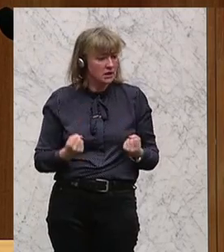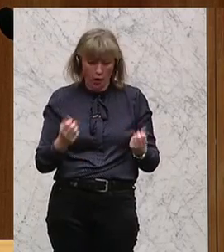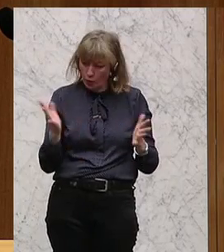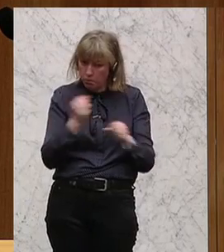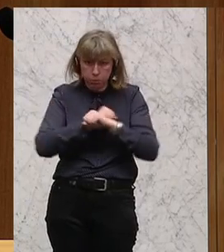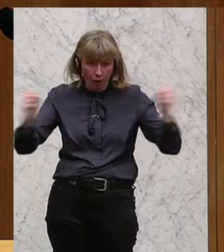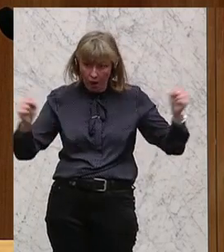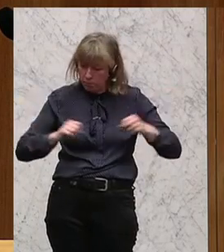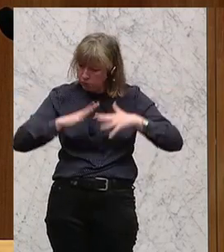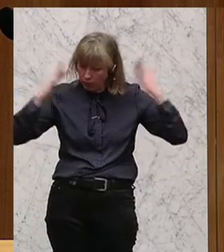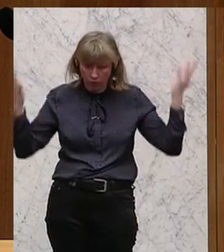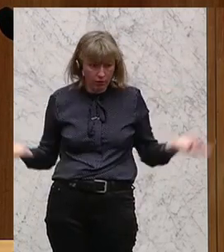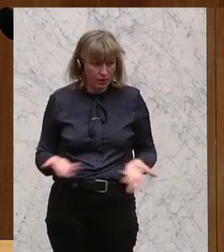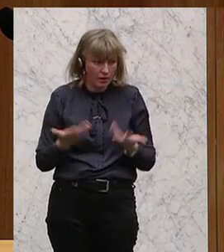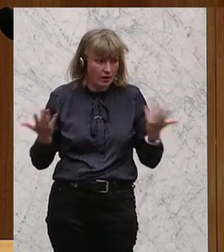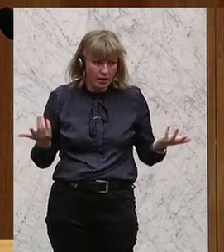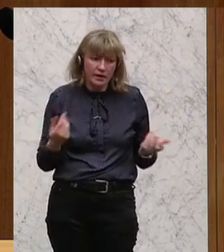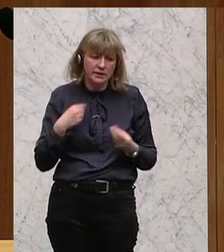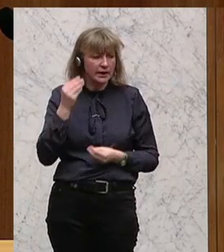Fugen.